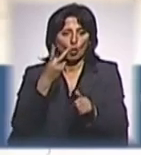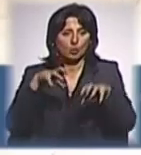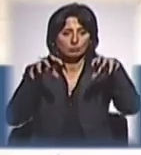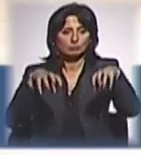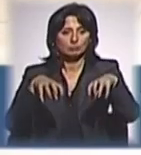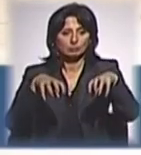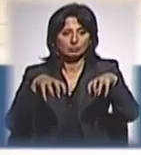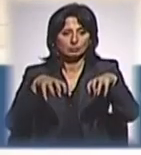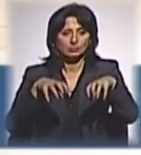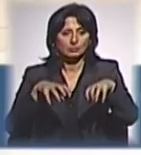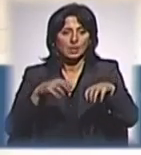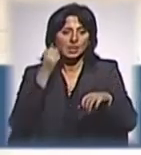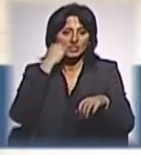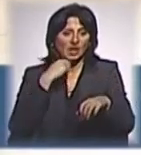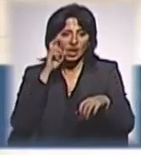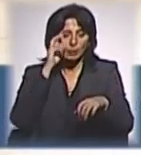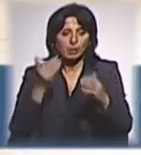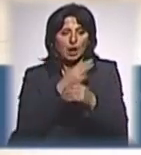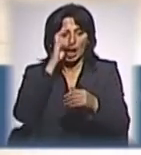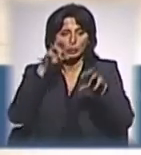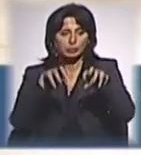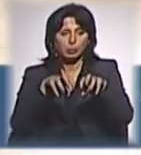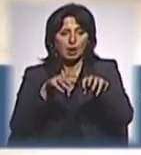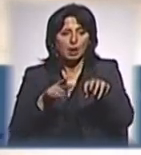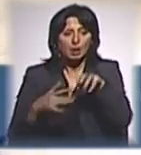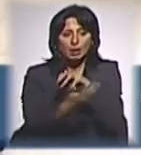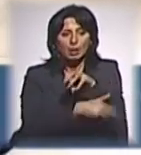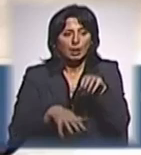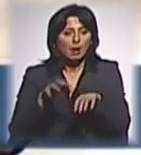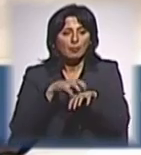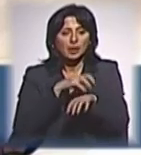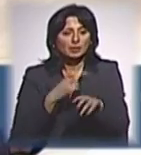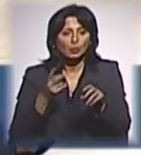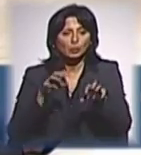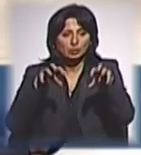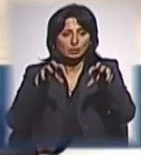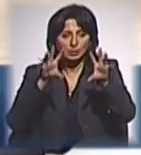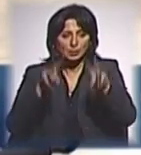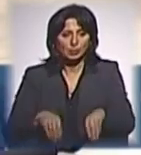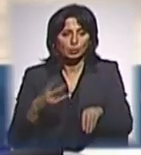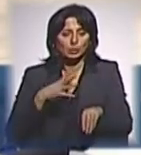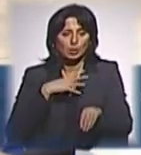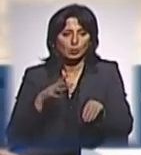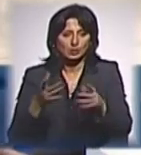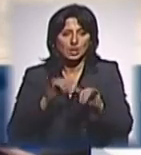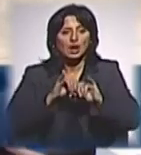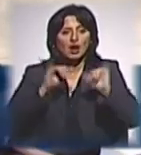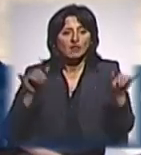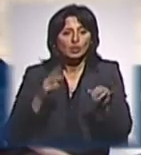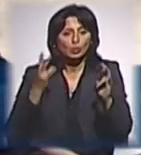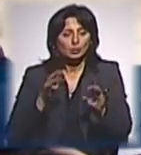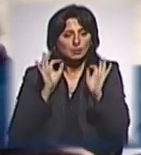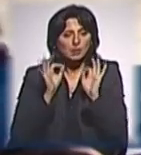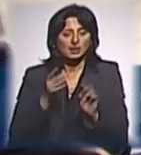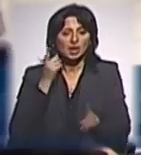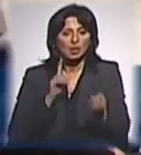პოლუსი, ყოფილი და ახლანდელი ხელისუფლებისა და იმისათვის, რომ ეს ორი პოლუსი დადნეს საბოლოოდ და ქვეყანაში განვითარდეს